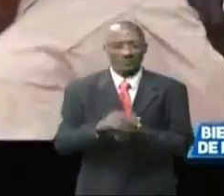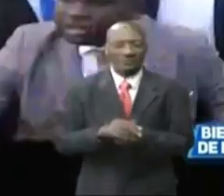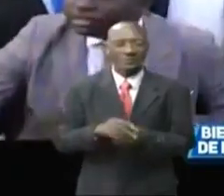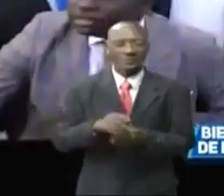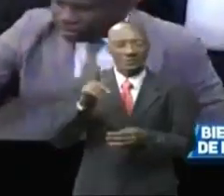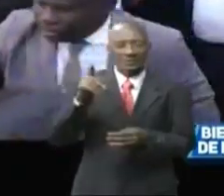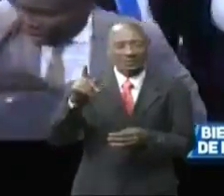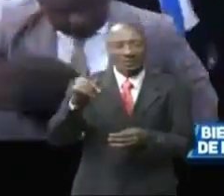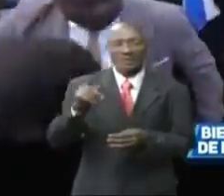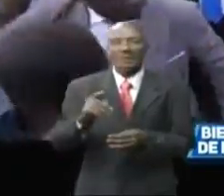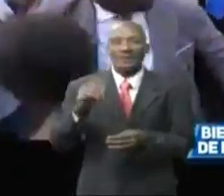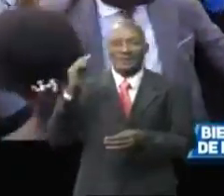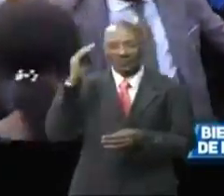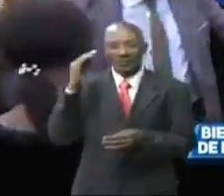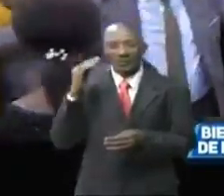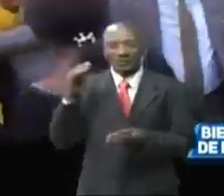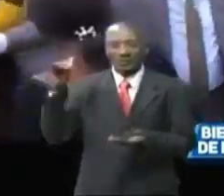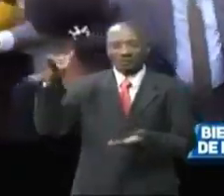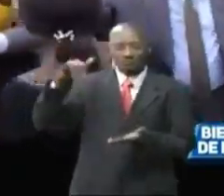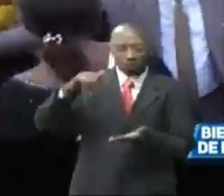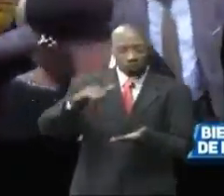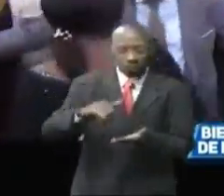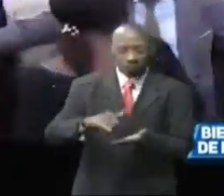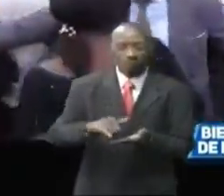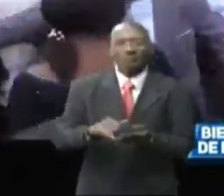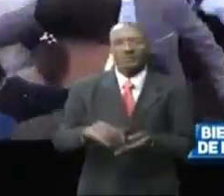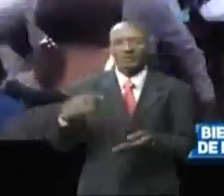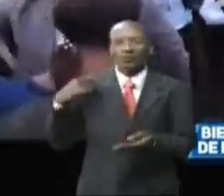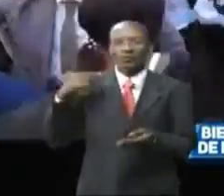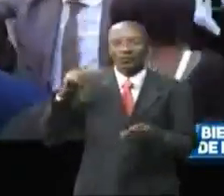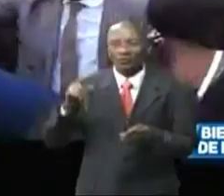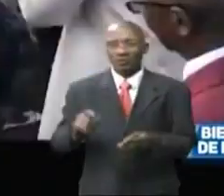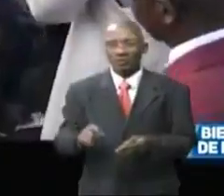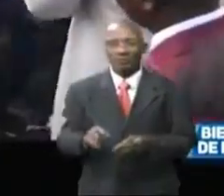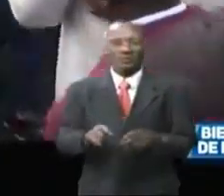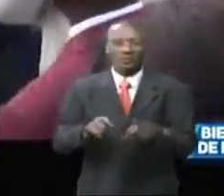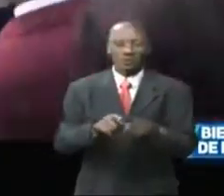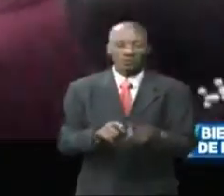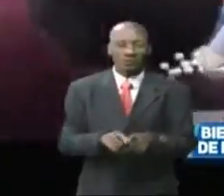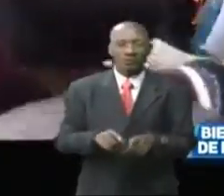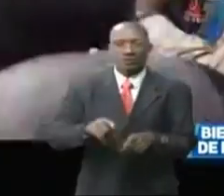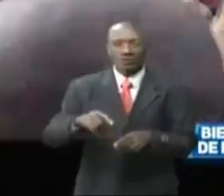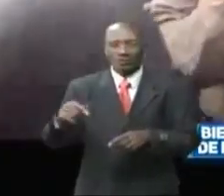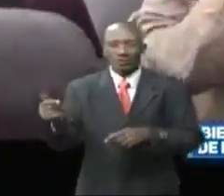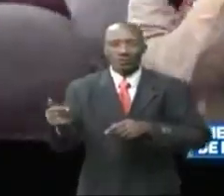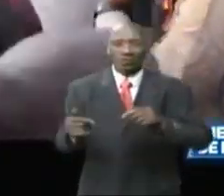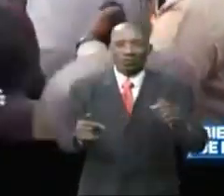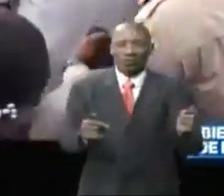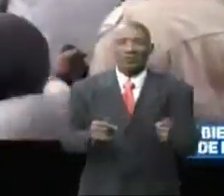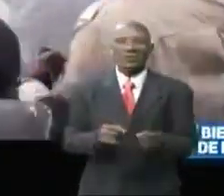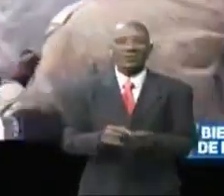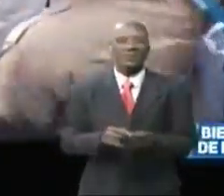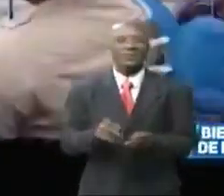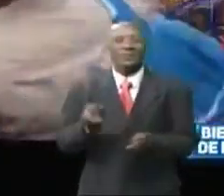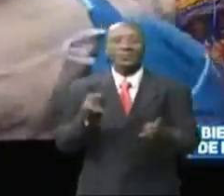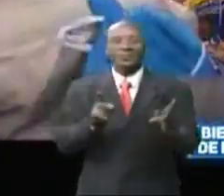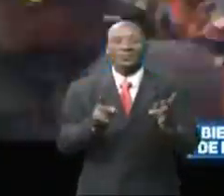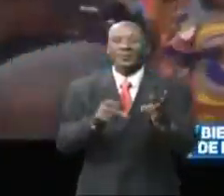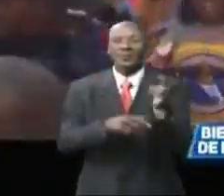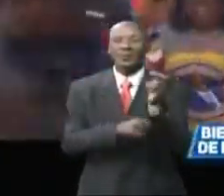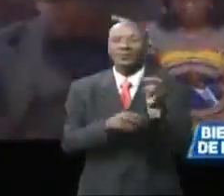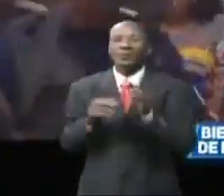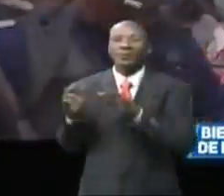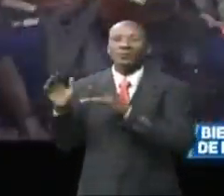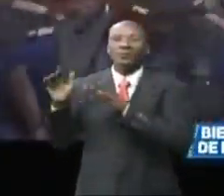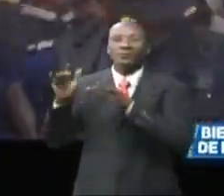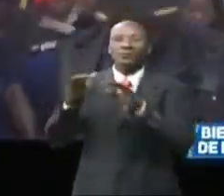À l'aéroport de Bouta, la foule a afflué jusqu'au tarmac, voulant à tout prix communier avec le VPM Jean-Pierre Liaou. Arrivé dans cette partie du